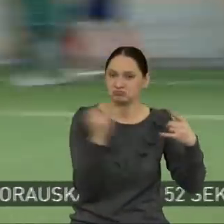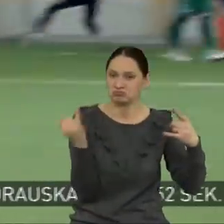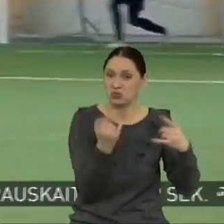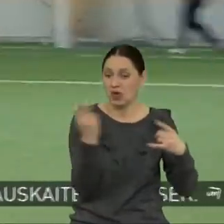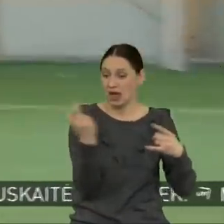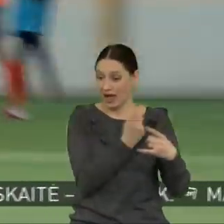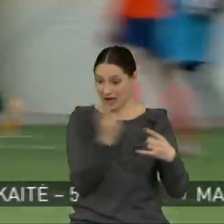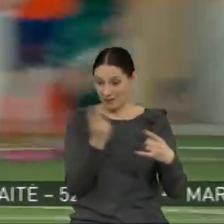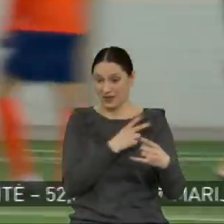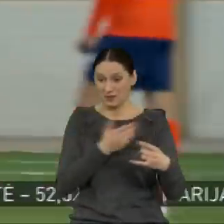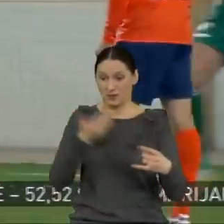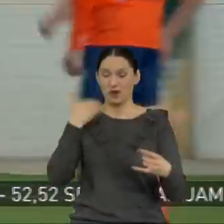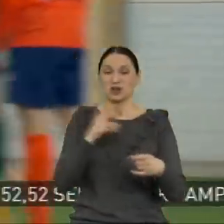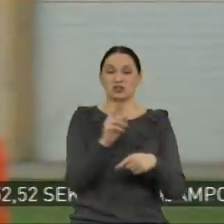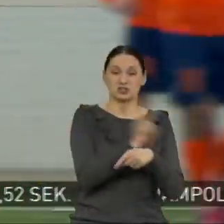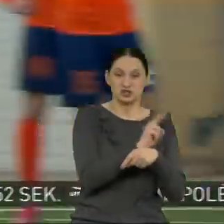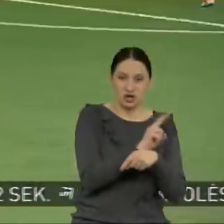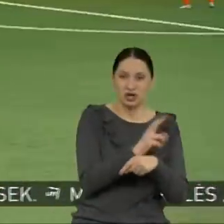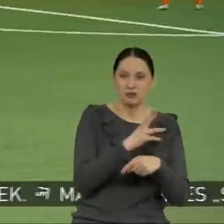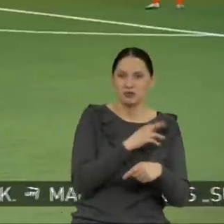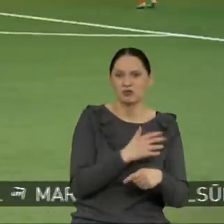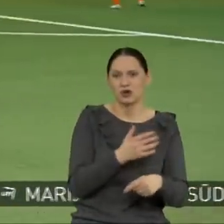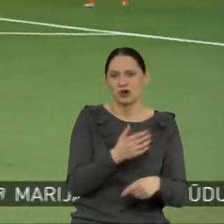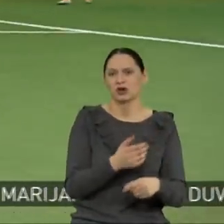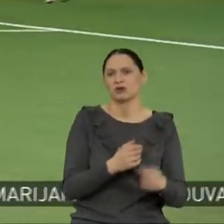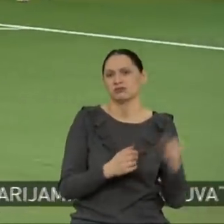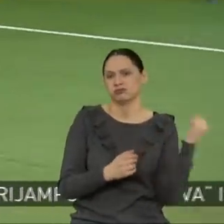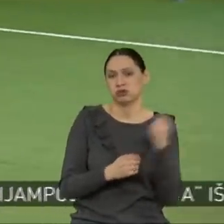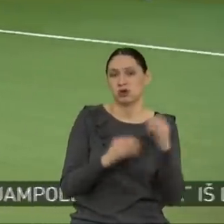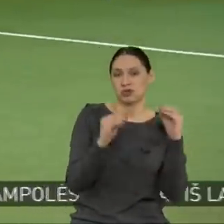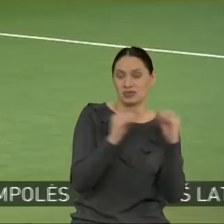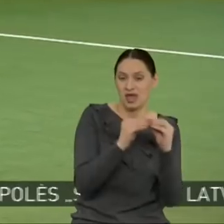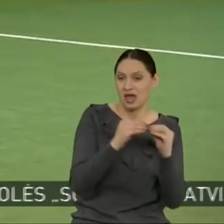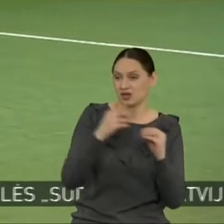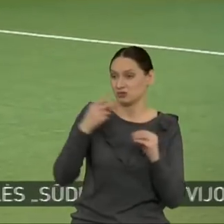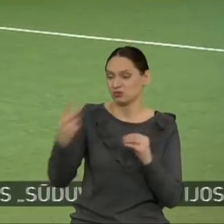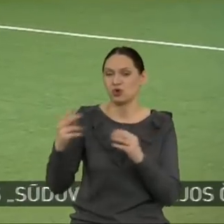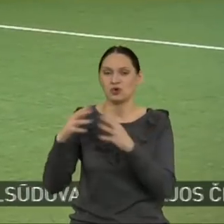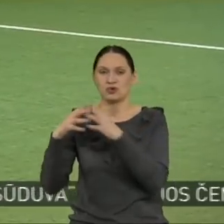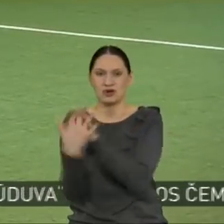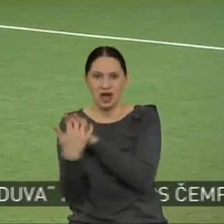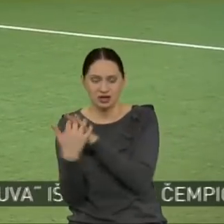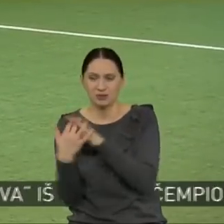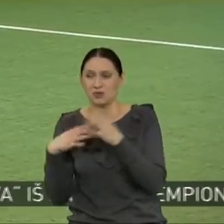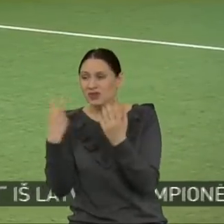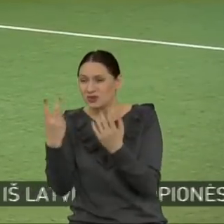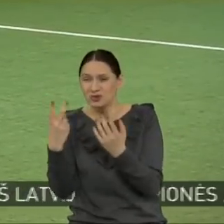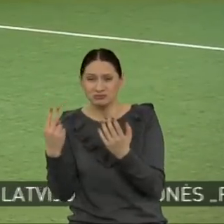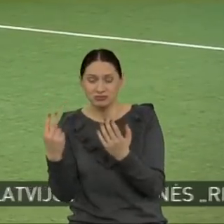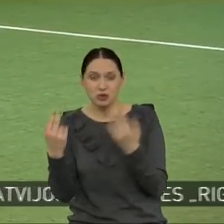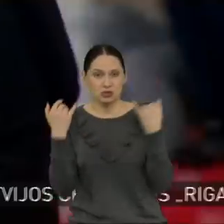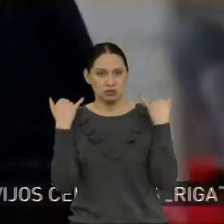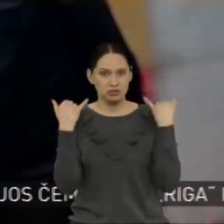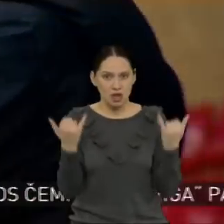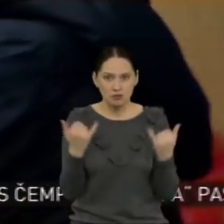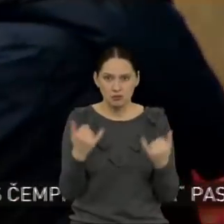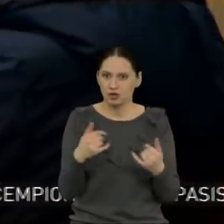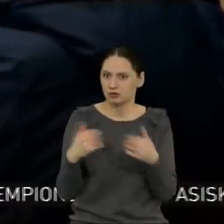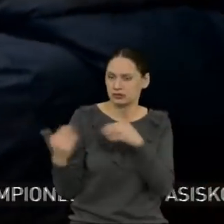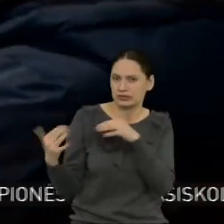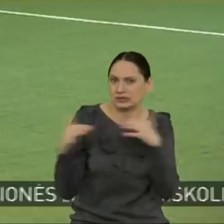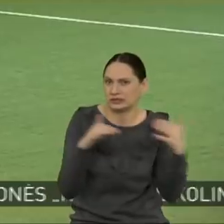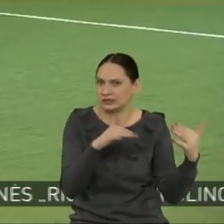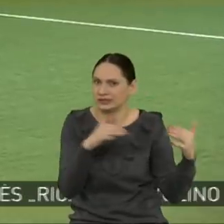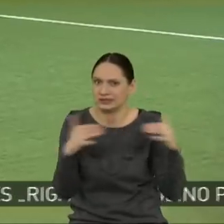komandų akistatoje Kauno Žalgiris šventė triuškinančią pergalę 10-2 prieš Gargždų Bangą. Šį vakar kova buvo daug